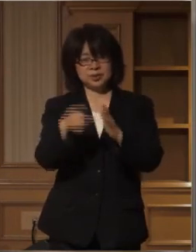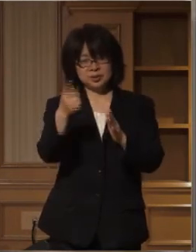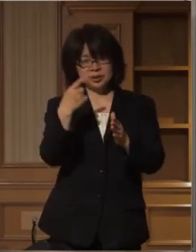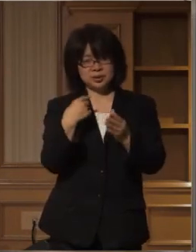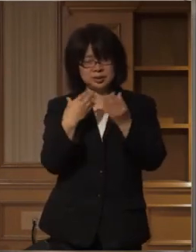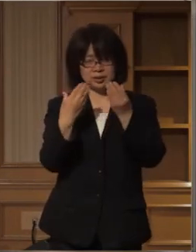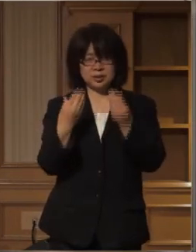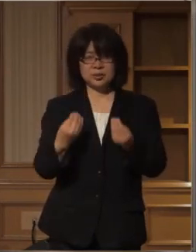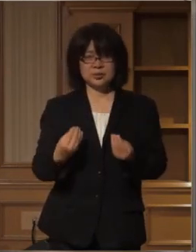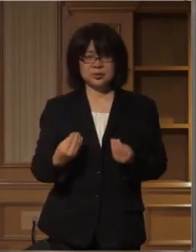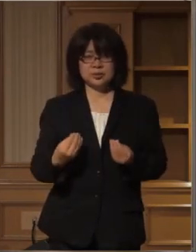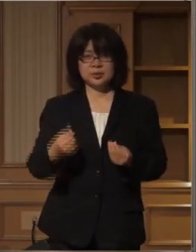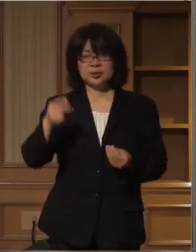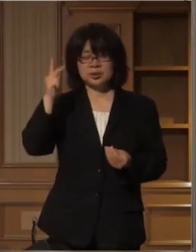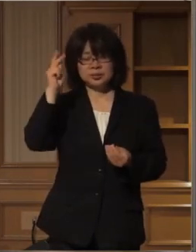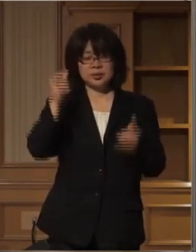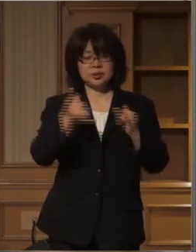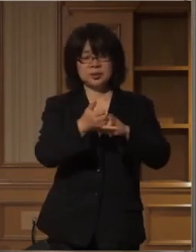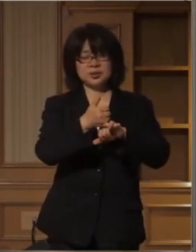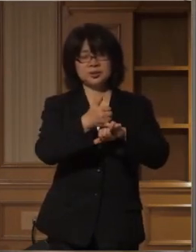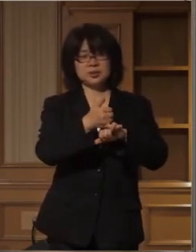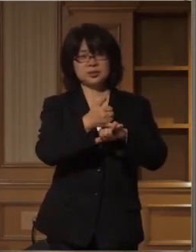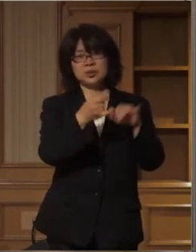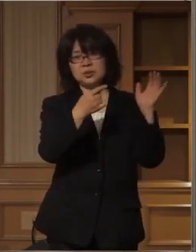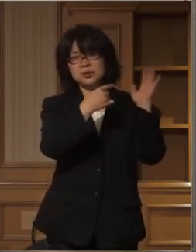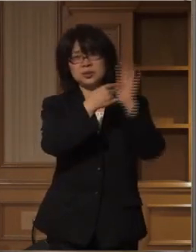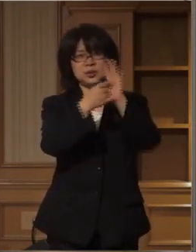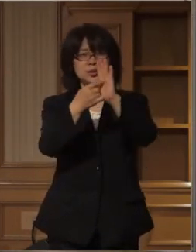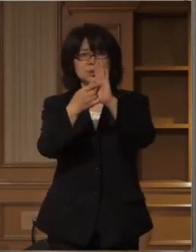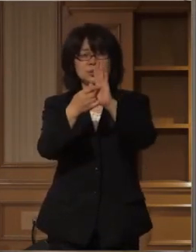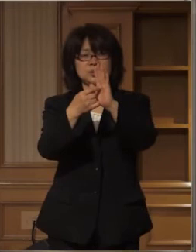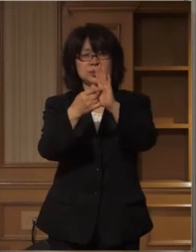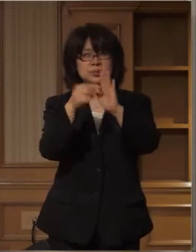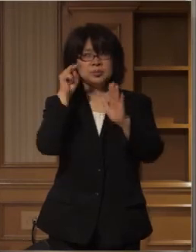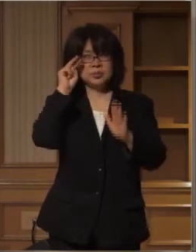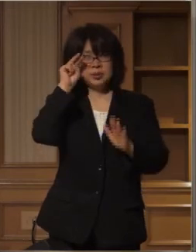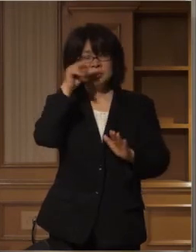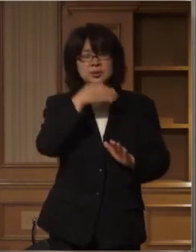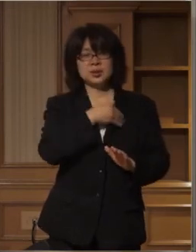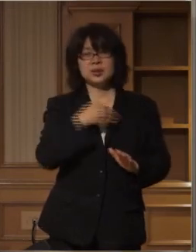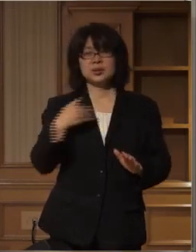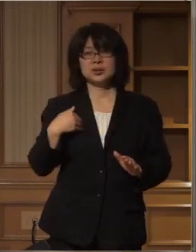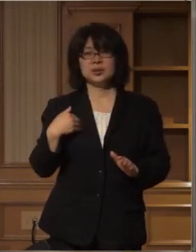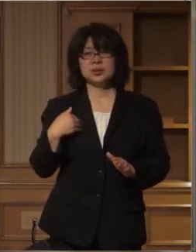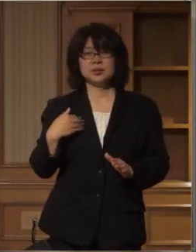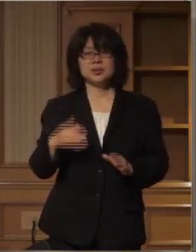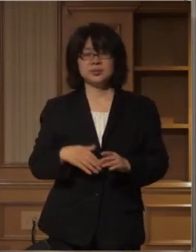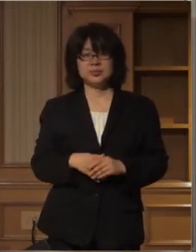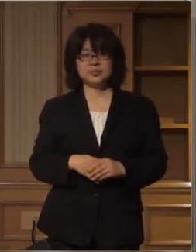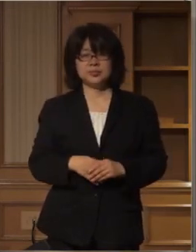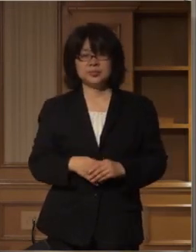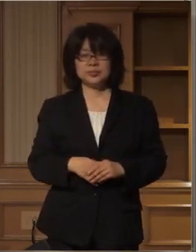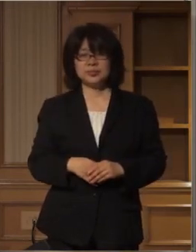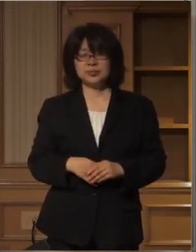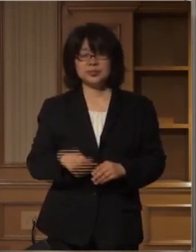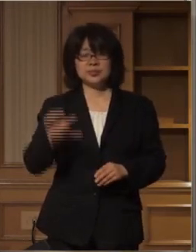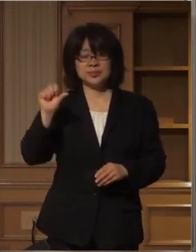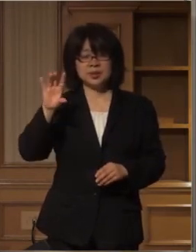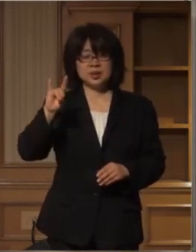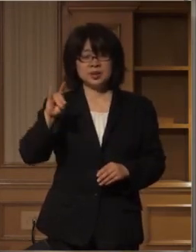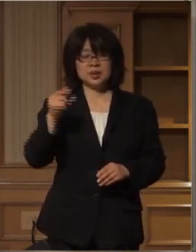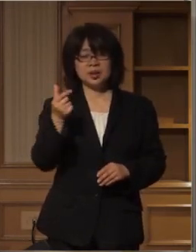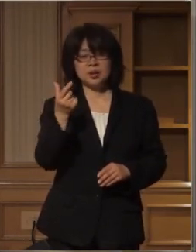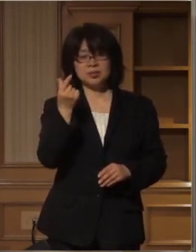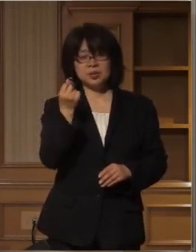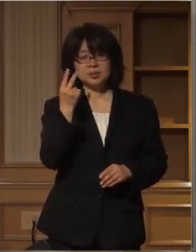ができます。で、確かに秋元牧師が学生の時にインドネシアに対しての思いを与え、飯を与えてくださったん